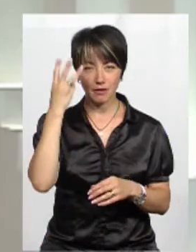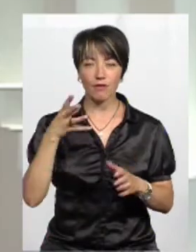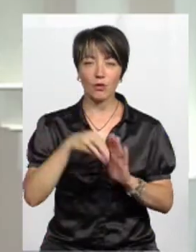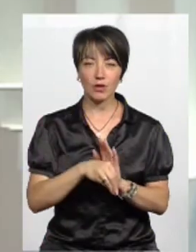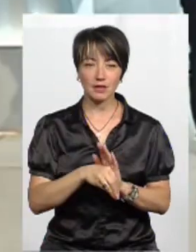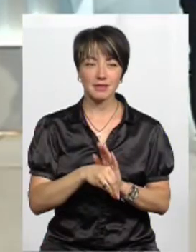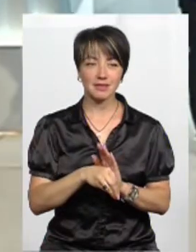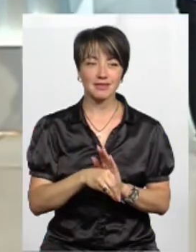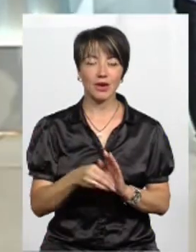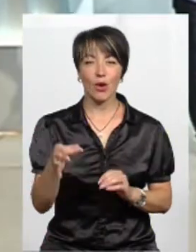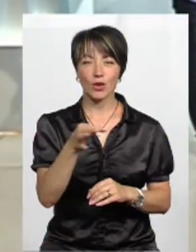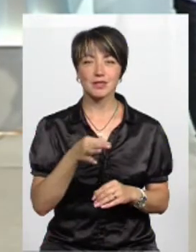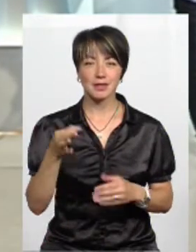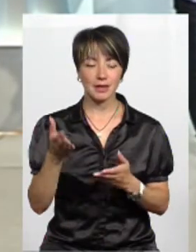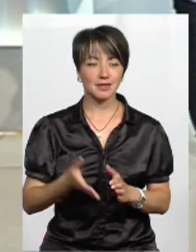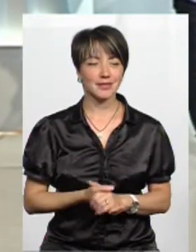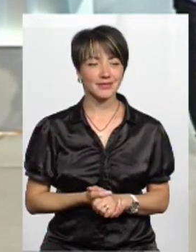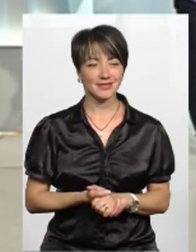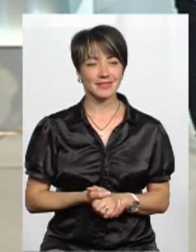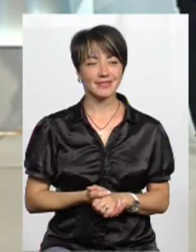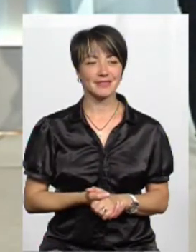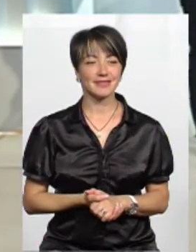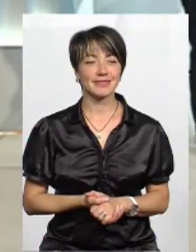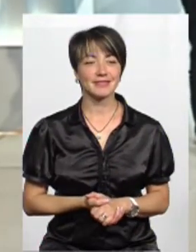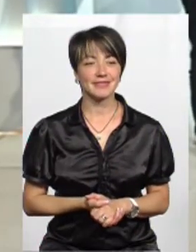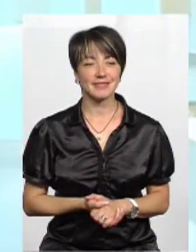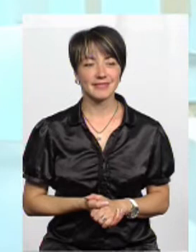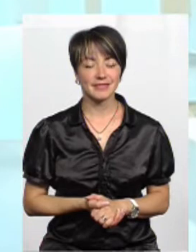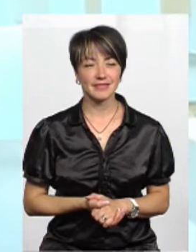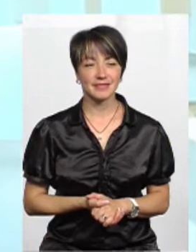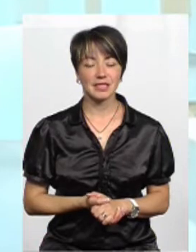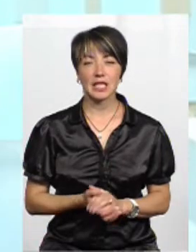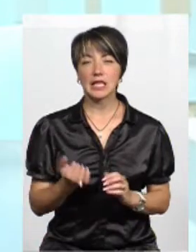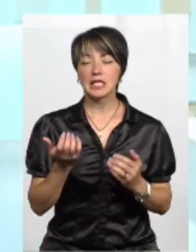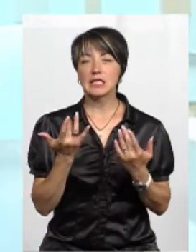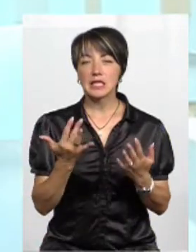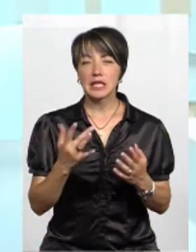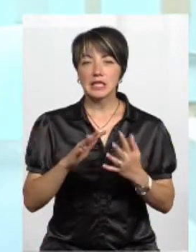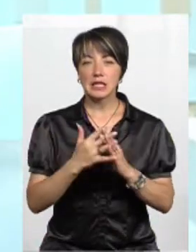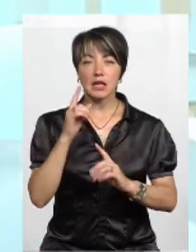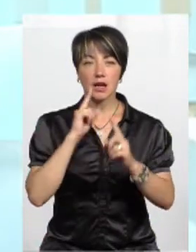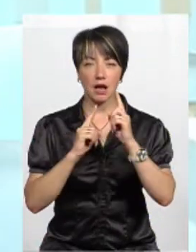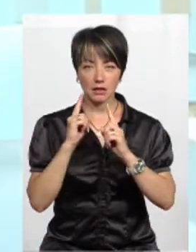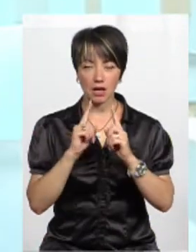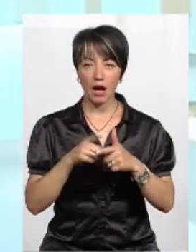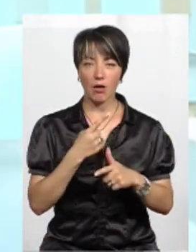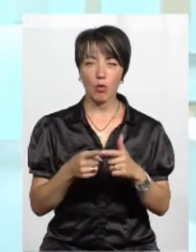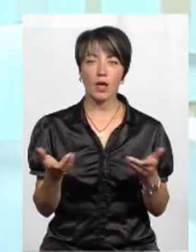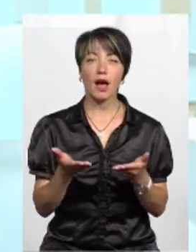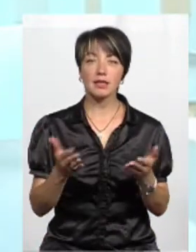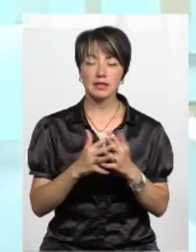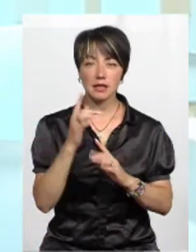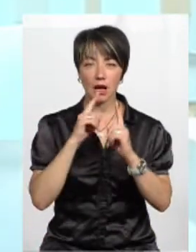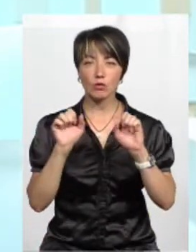Входить. Щойно про нього говорили. Так, да, це мікрорайон Озерно. Так. Скільки сільрад або